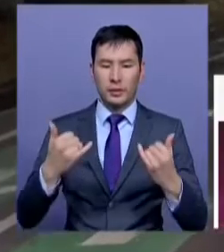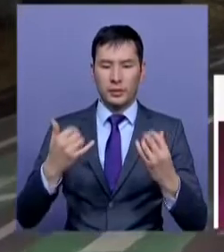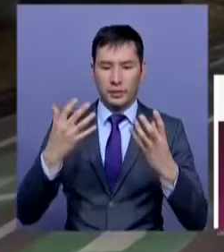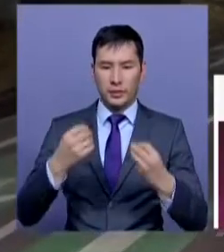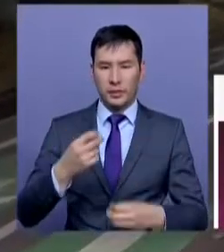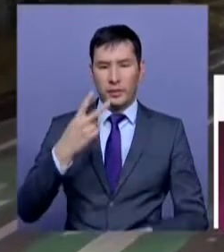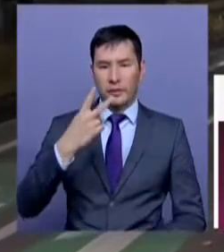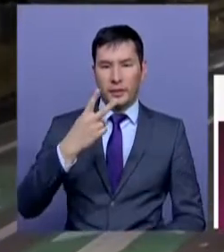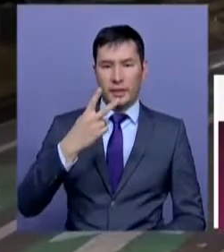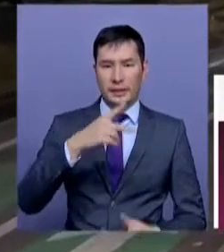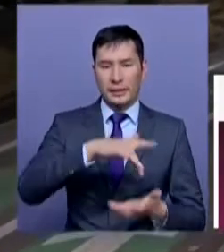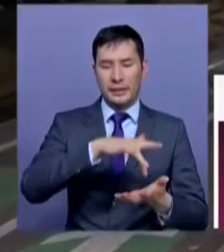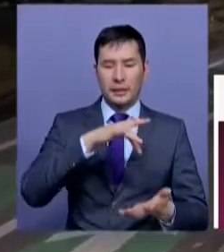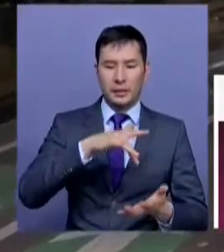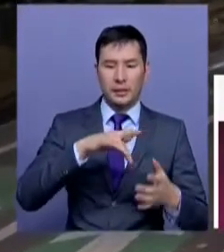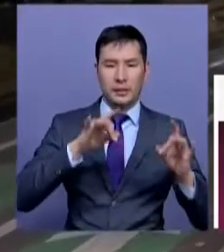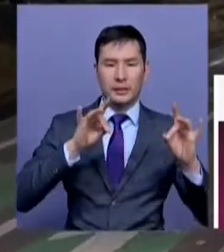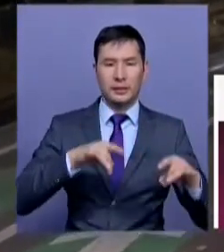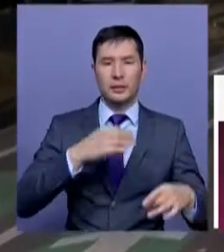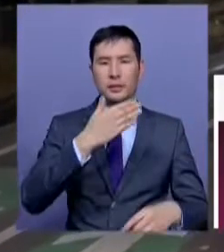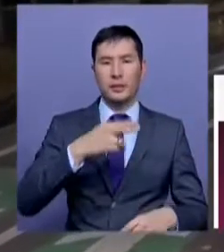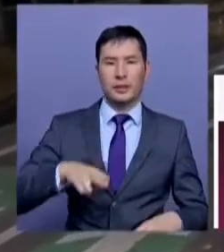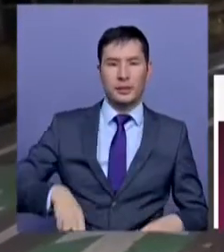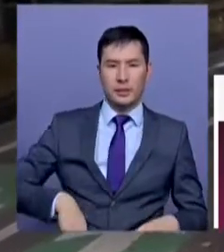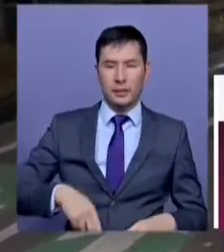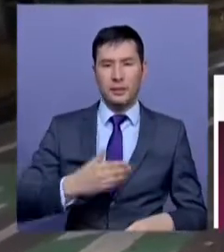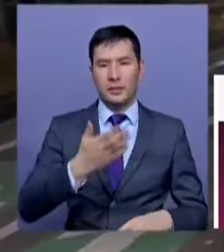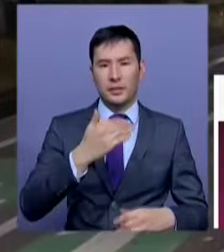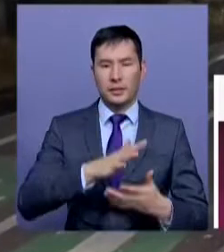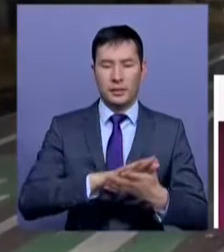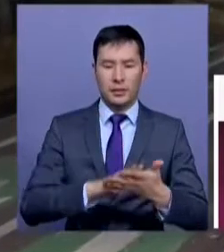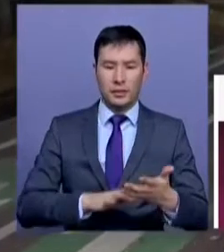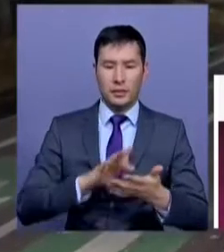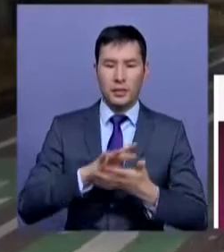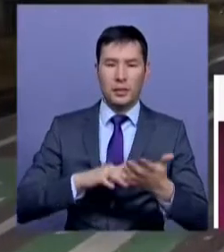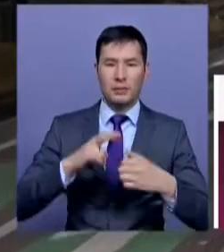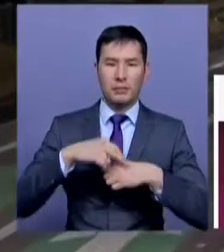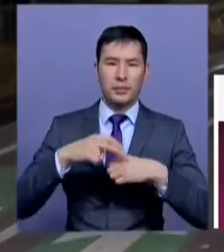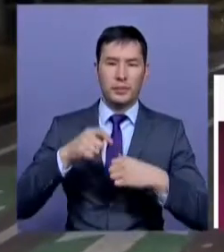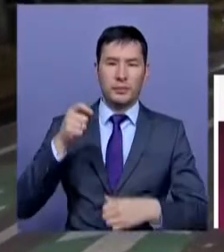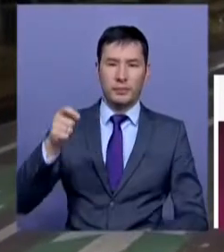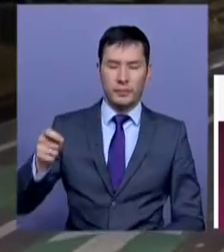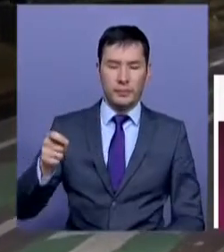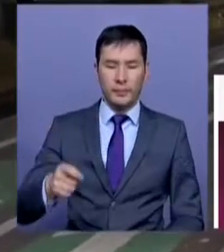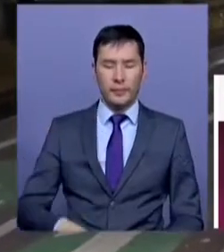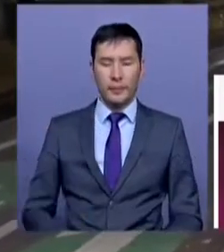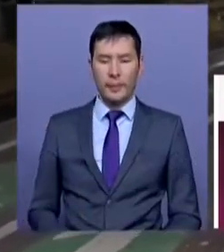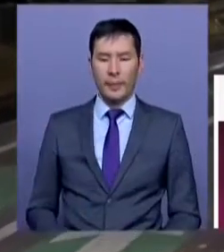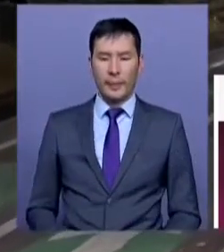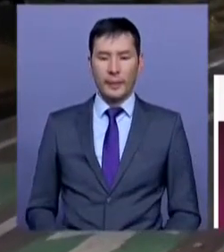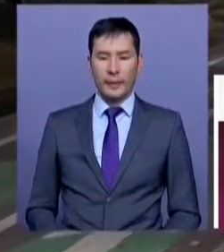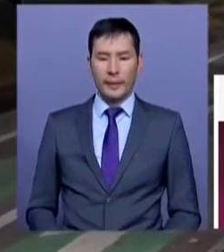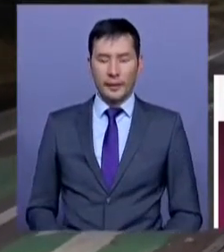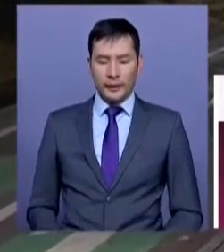анықталды. Мейрамхана директорларынан түсініктемелер алынып, ары қарай ішкі істер басқармасына жұмысқа